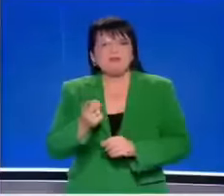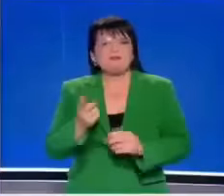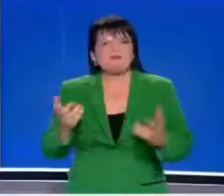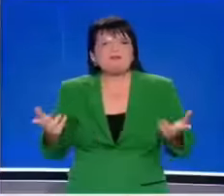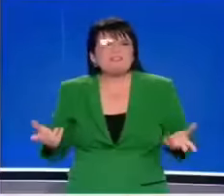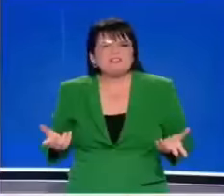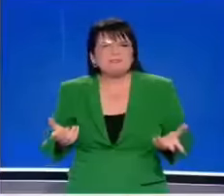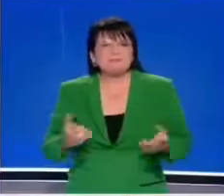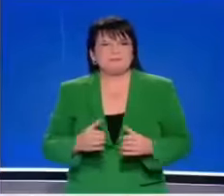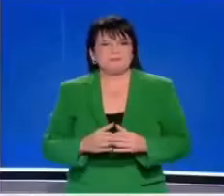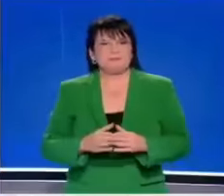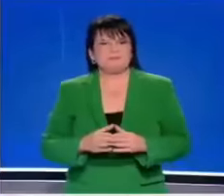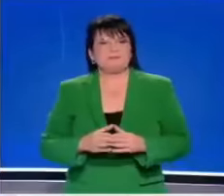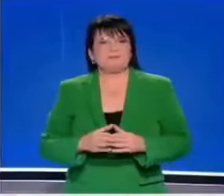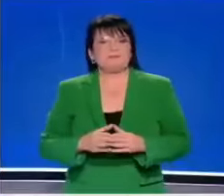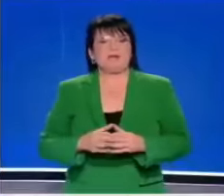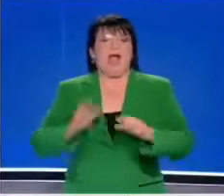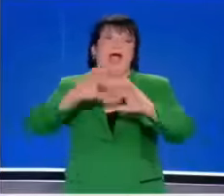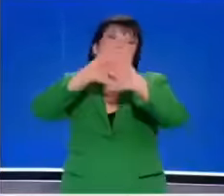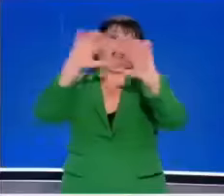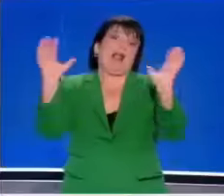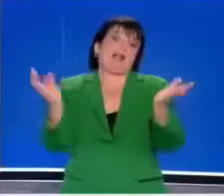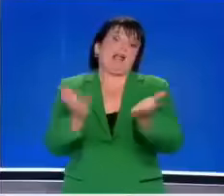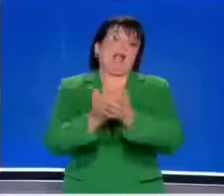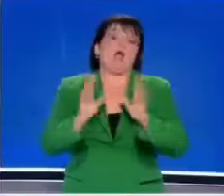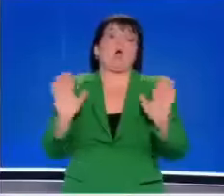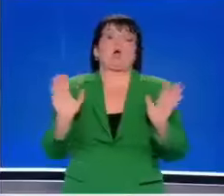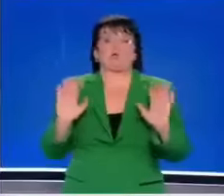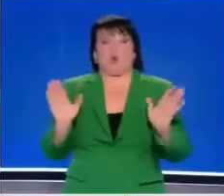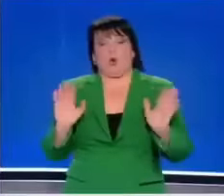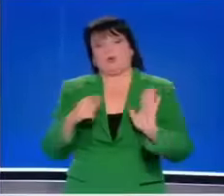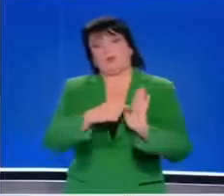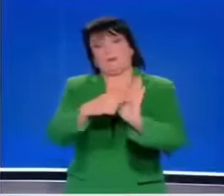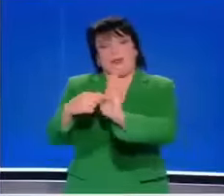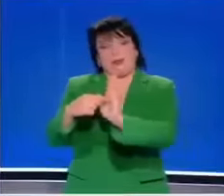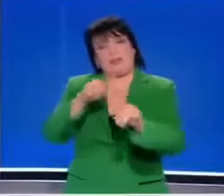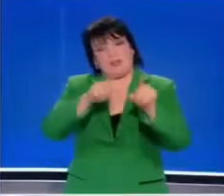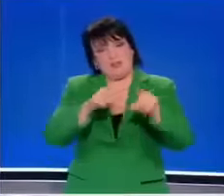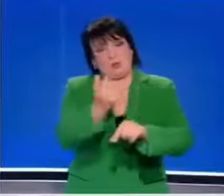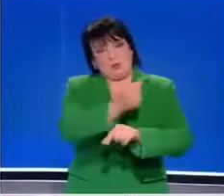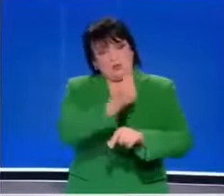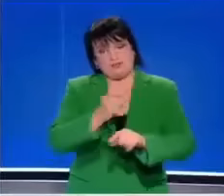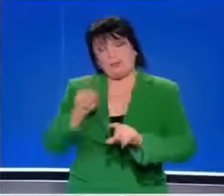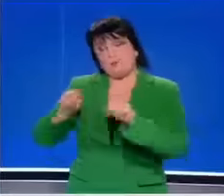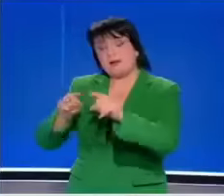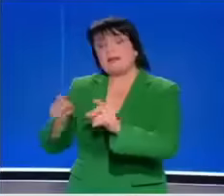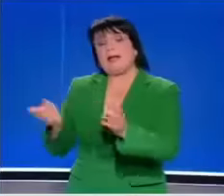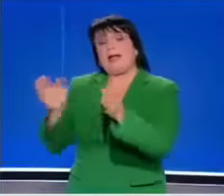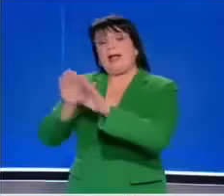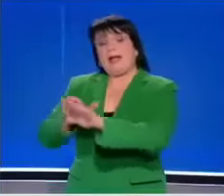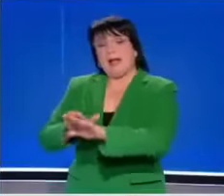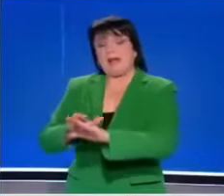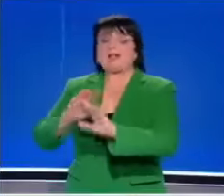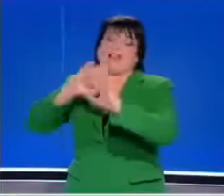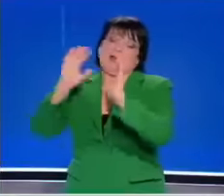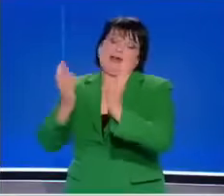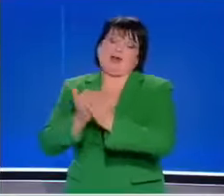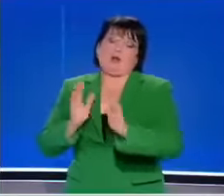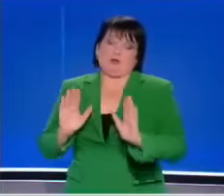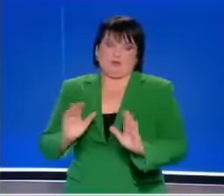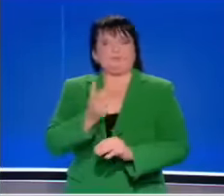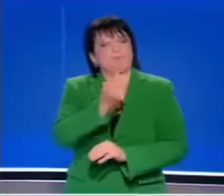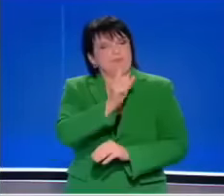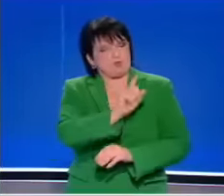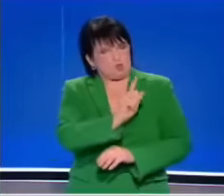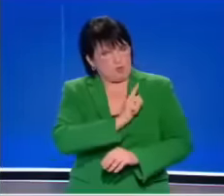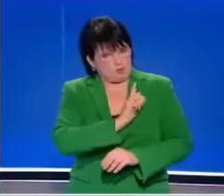βγάζουνε ανα μη γενικεύουμε γιατί κάποια μέσα το παρουσίασαν κάποια μέσα δεν το παρουσίασαν μ μισό λεπτό μισό λεπτό μισό